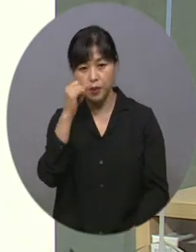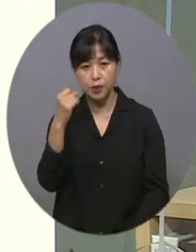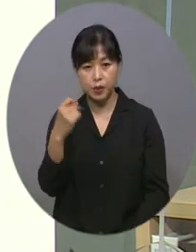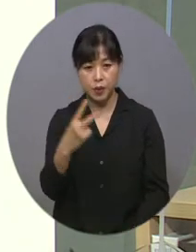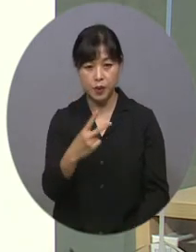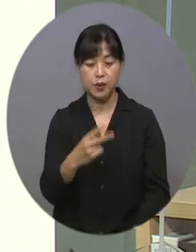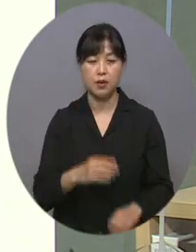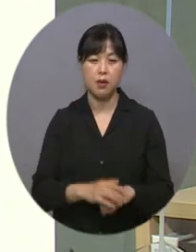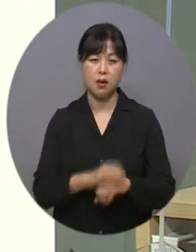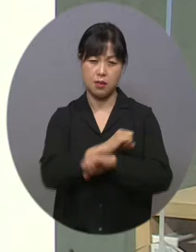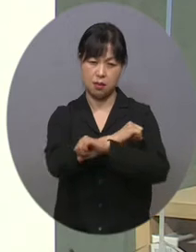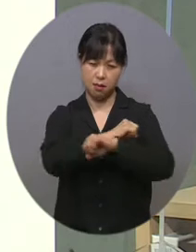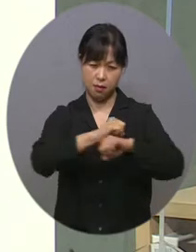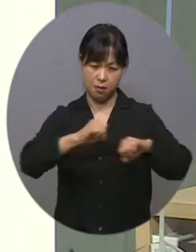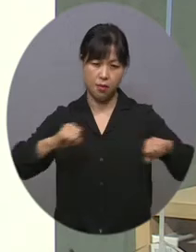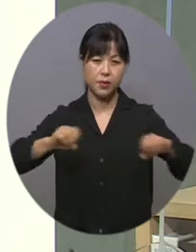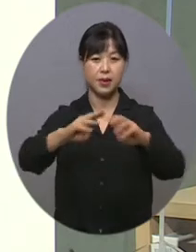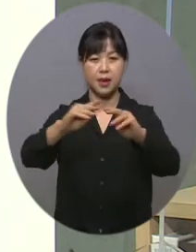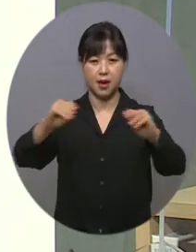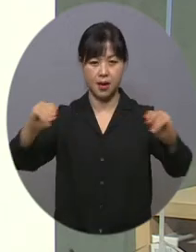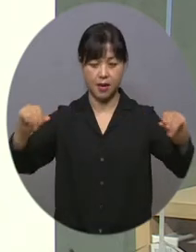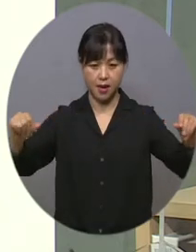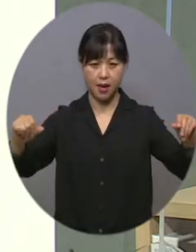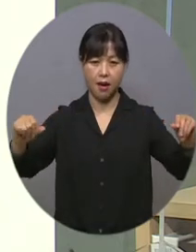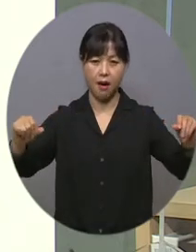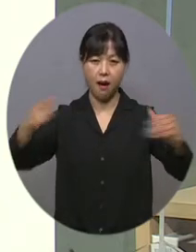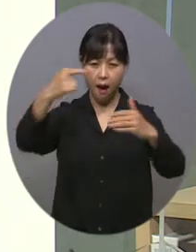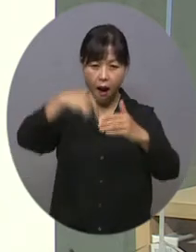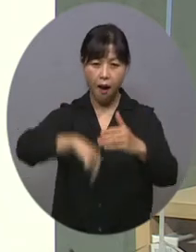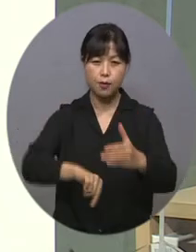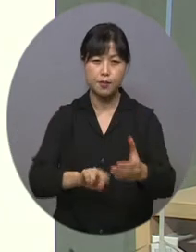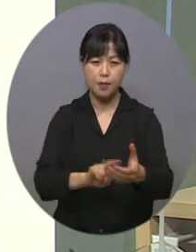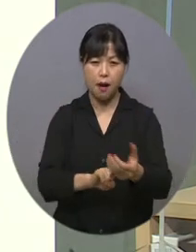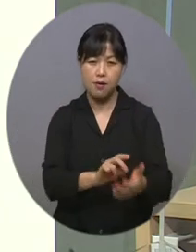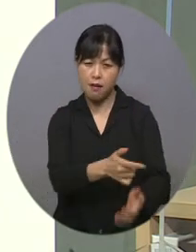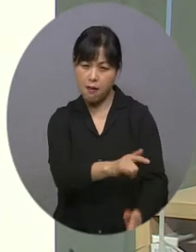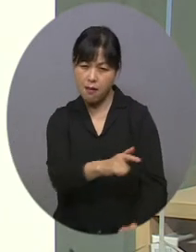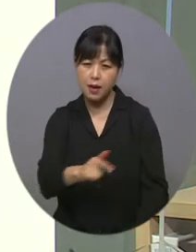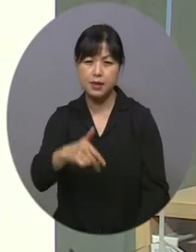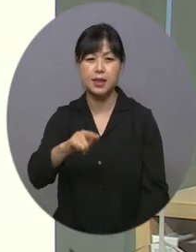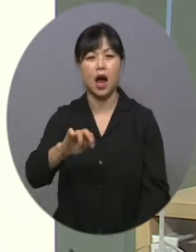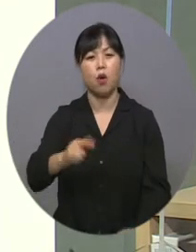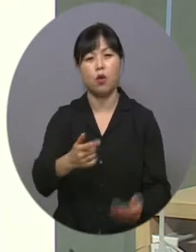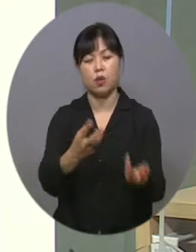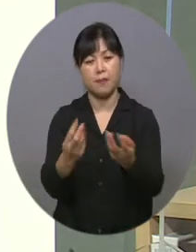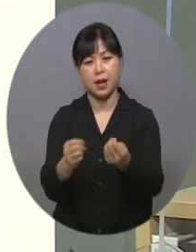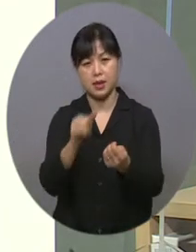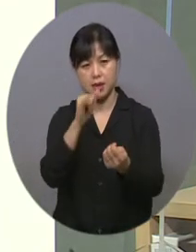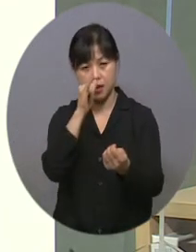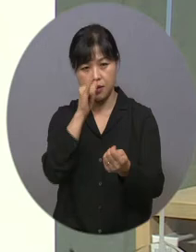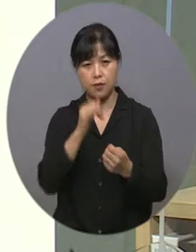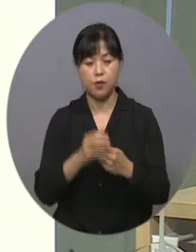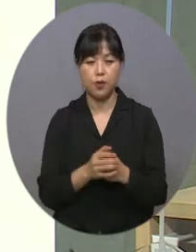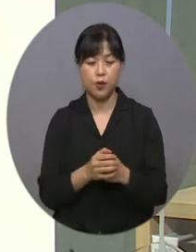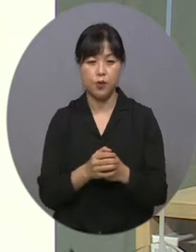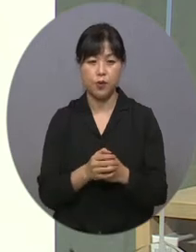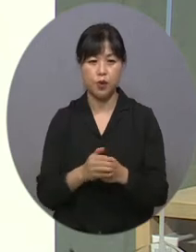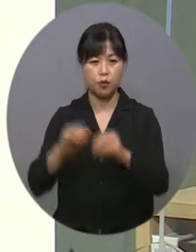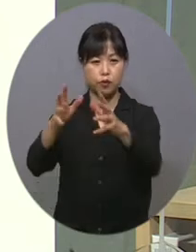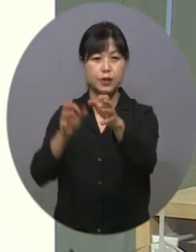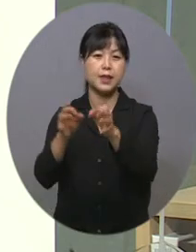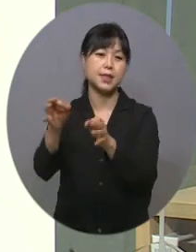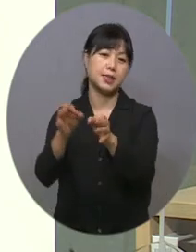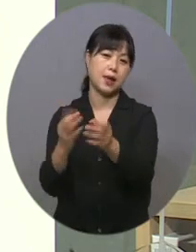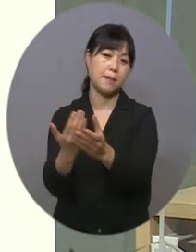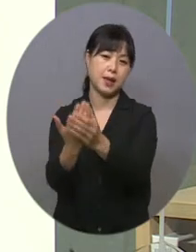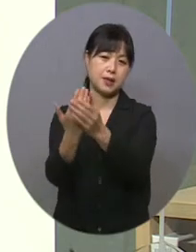예. 넓은 대륙에 예. 지하 자원도 풍부할 것이고 예. 또 시장도 이제 엄청나게 발전할 거고.